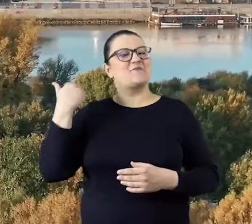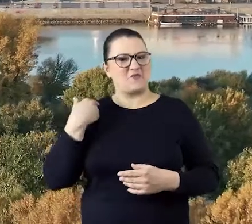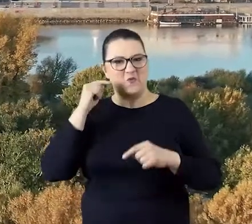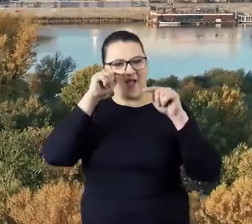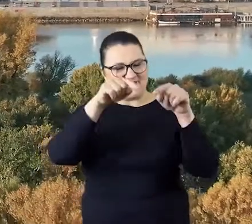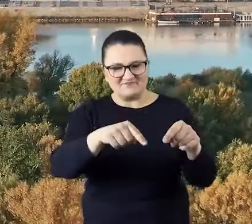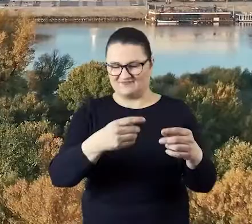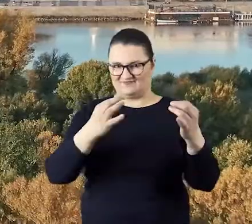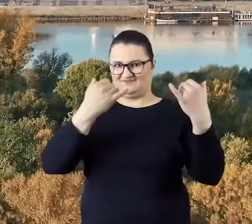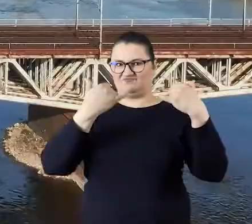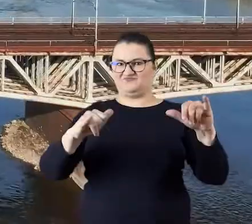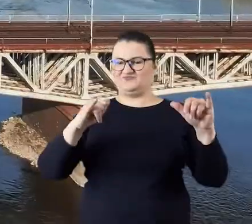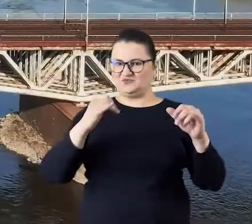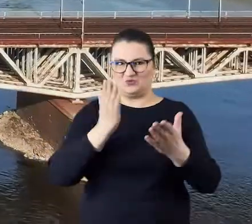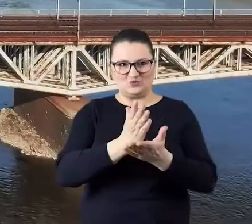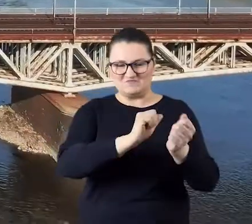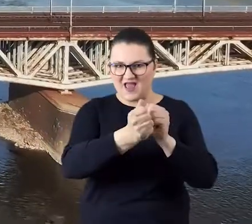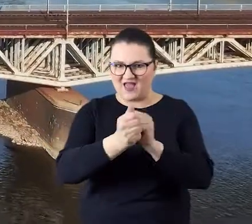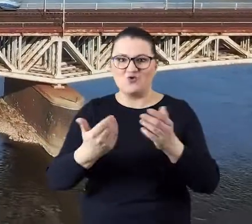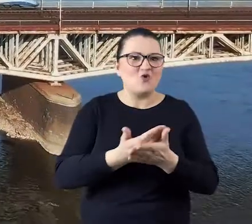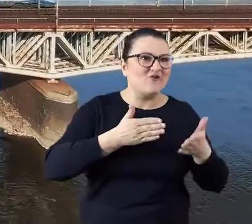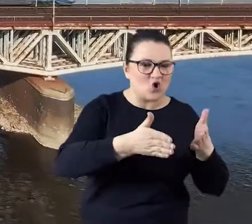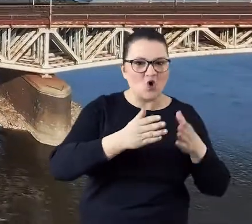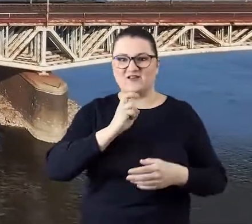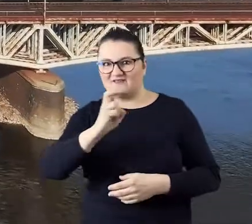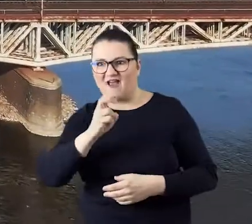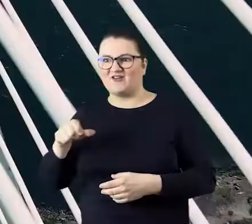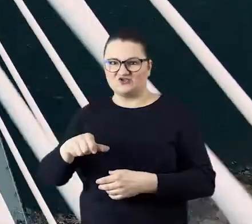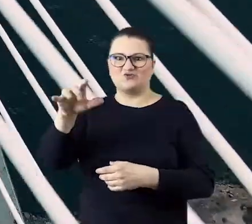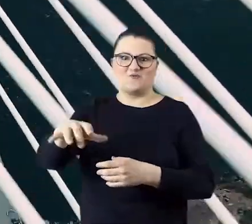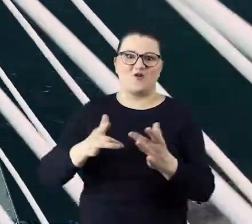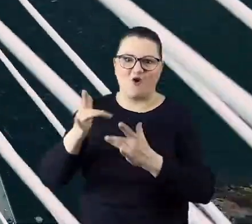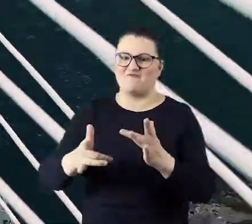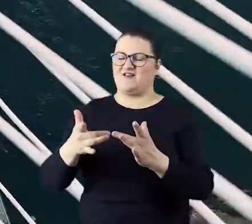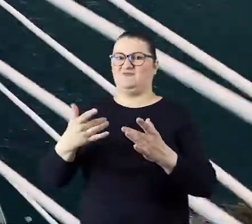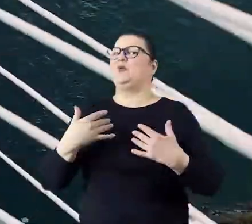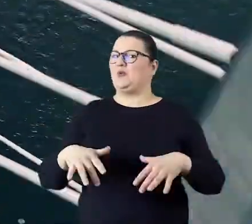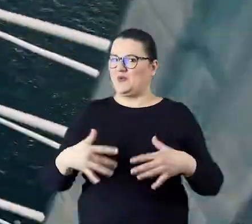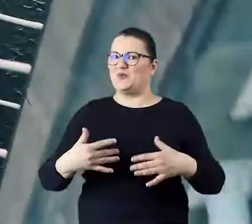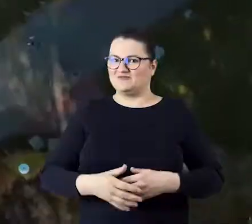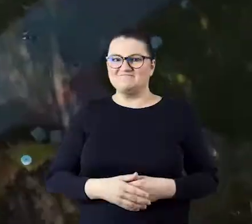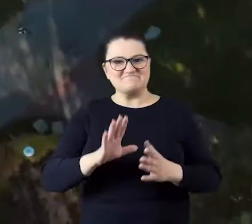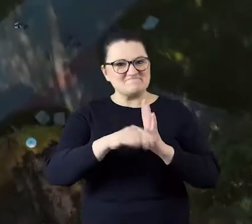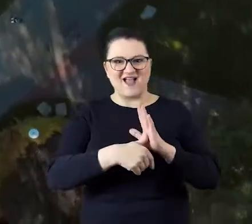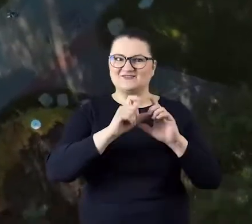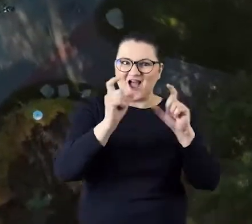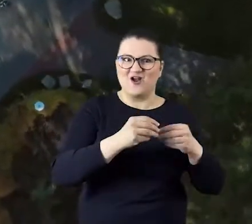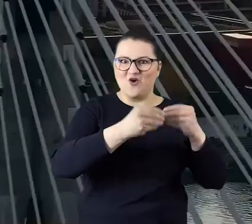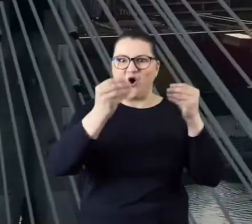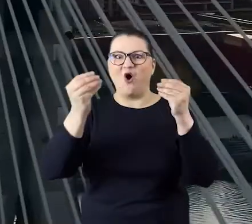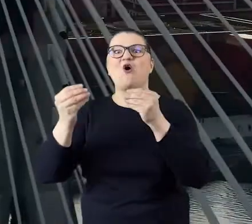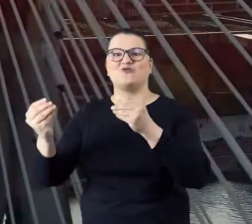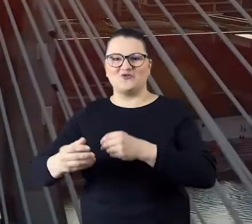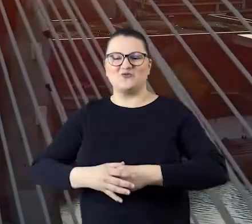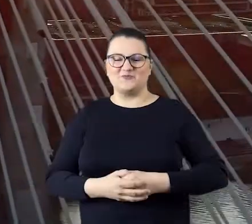Pozmieniało się od mojej ostatniej wizyty. Nowe drogi, trasy tramwajowe, ścieżki rowerowe. No, no, to miasto ciągle